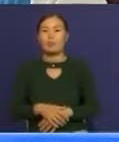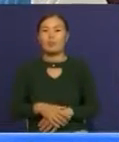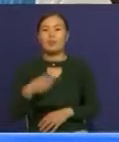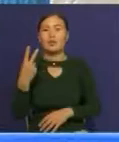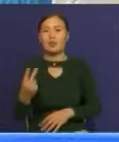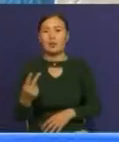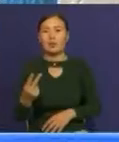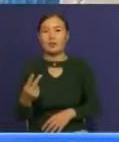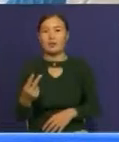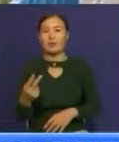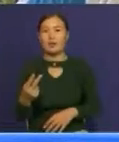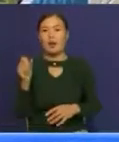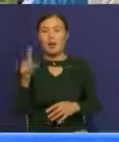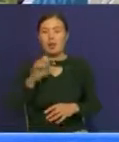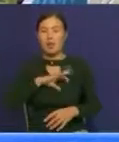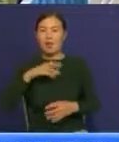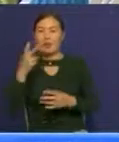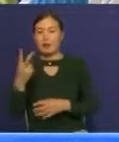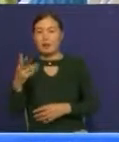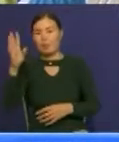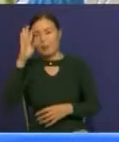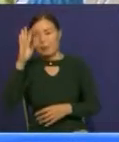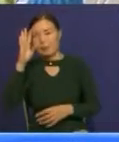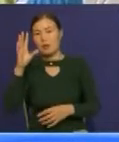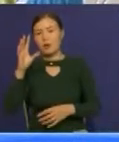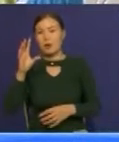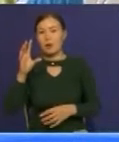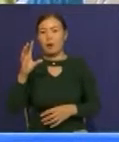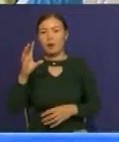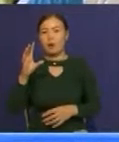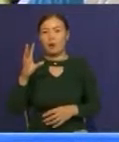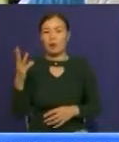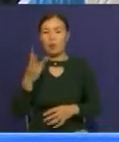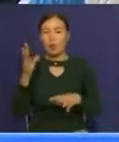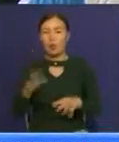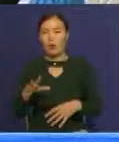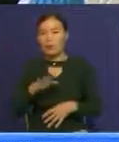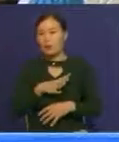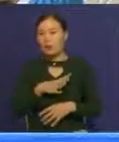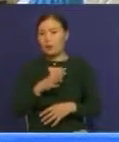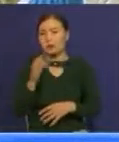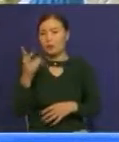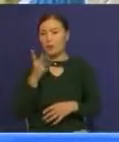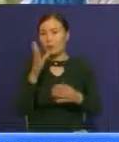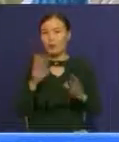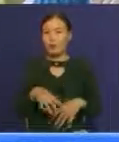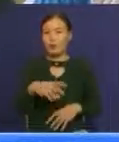болды. Екеуміз алтын алдық, екі баламыз біреуі үшінші орын алды, біреуі екінші орын алды.